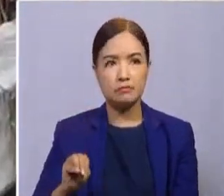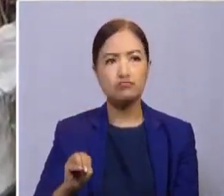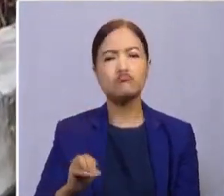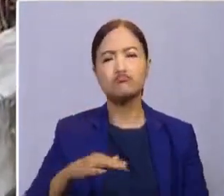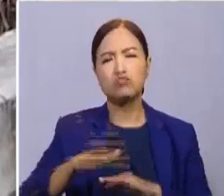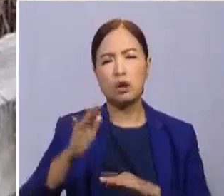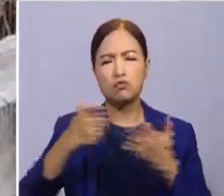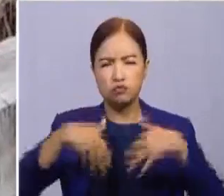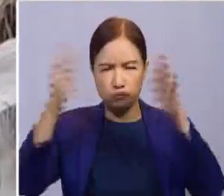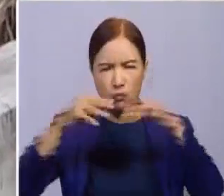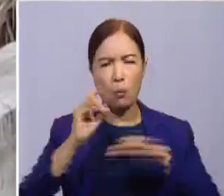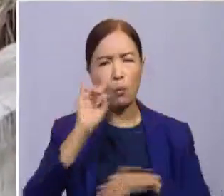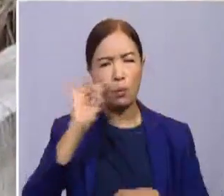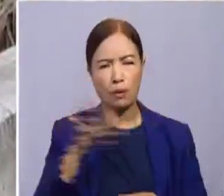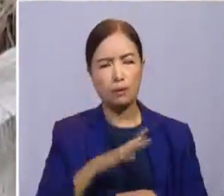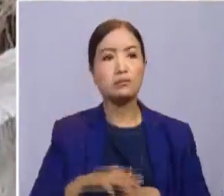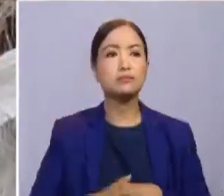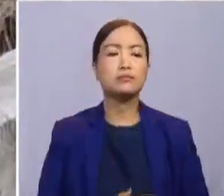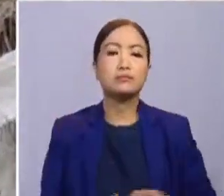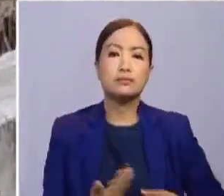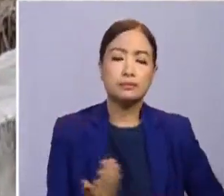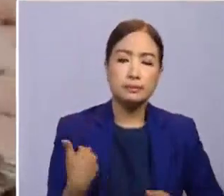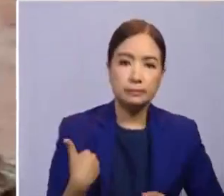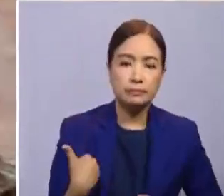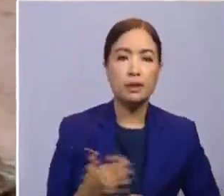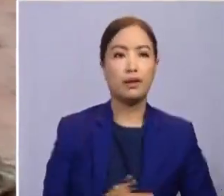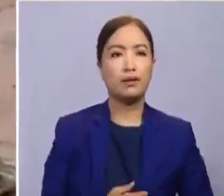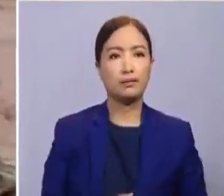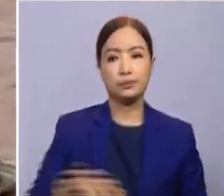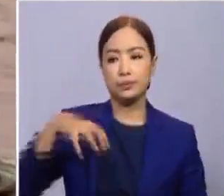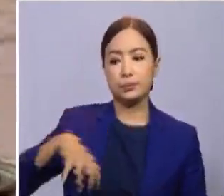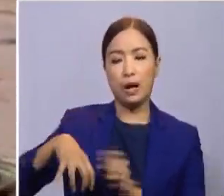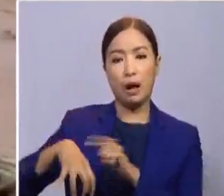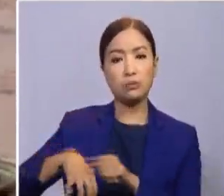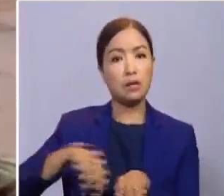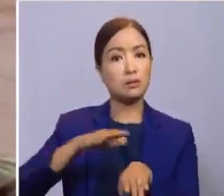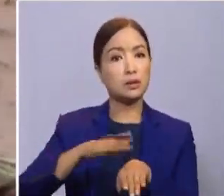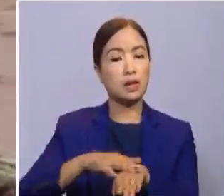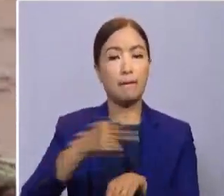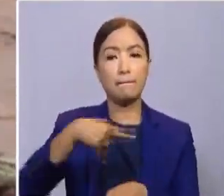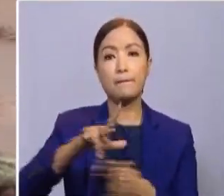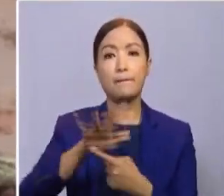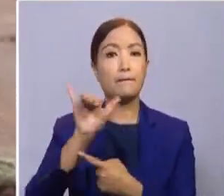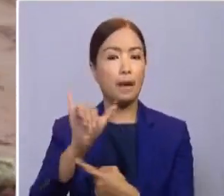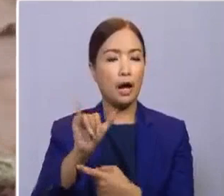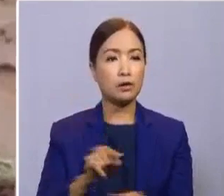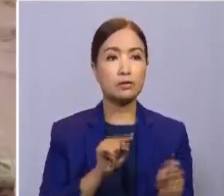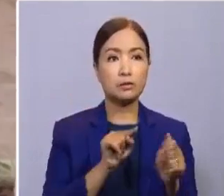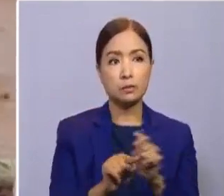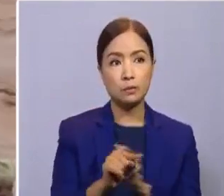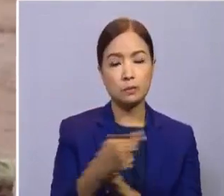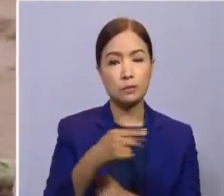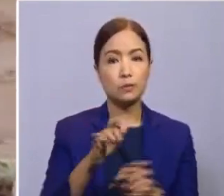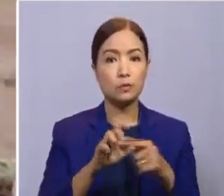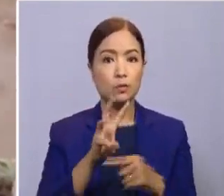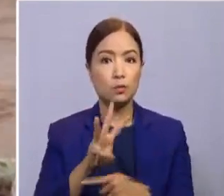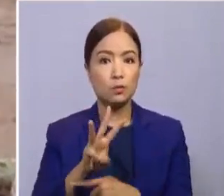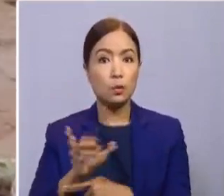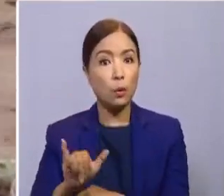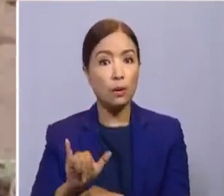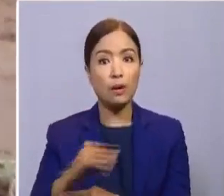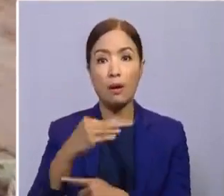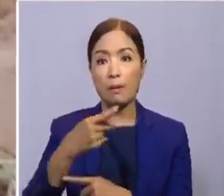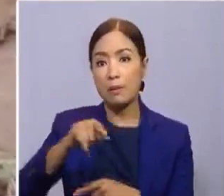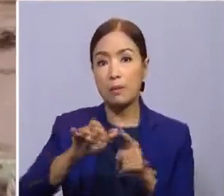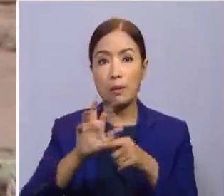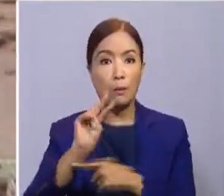ปริมาณฝนหนักมากไปแล้วแล้วก็ยังมีสถานีเตือนภัยล่วงหน้าที่บ้านไมโครเวฟตำบลห้วยโป่งเขตอำเภอเมืองแม่ฮ่องสอนเนี่ย